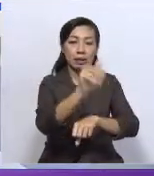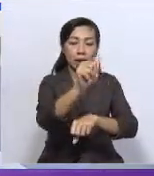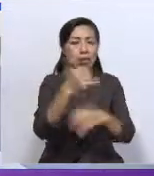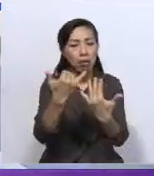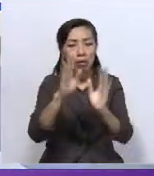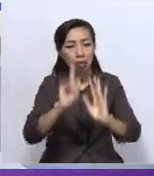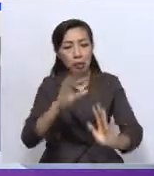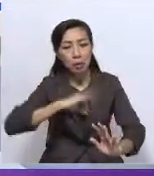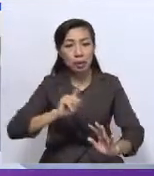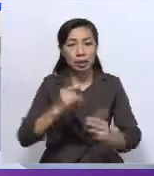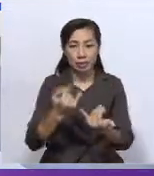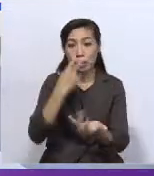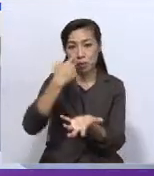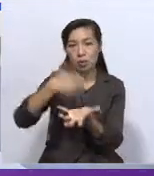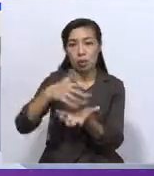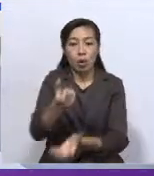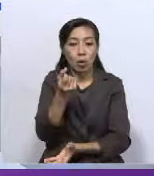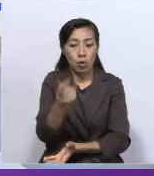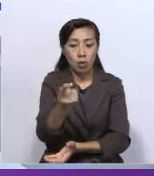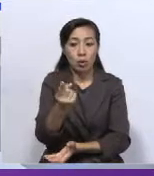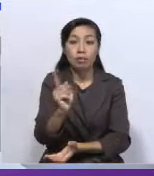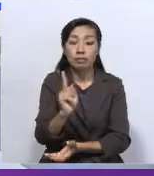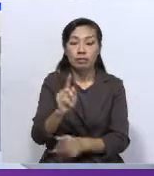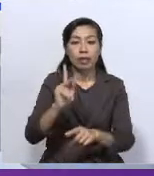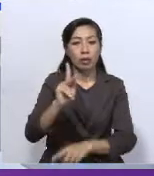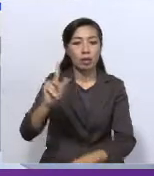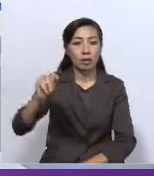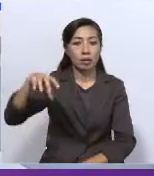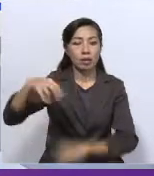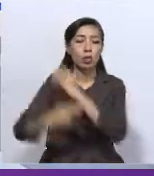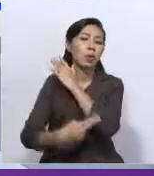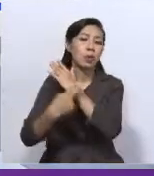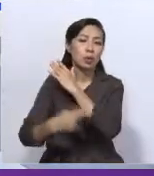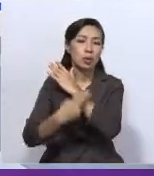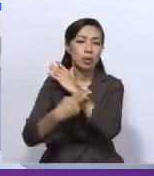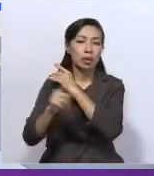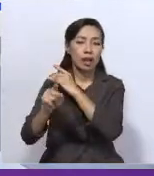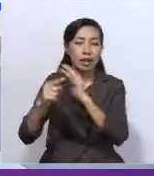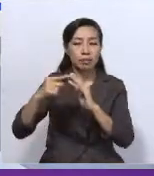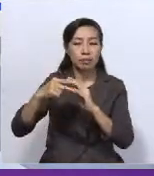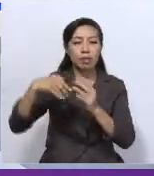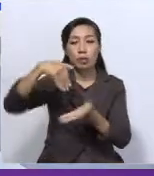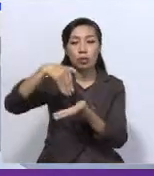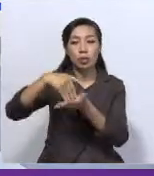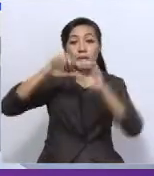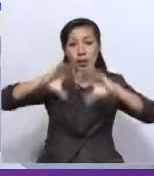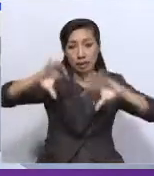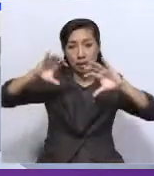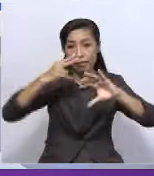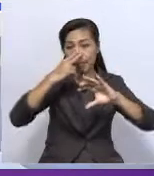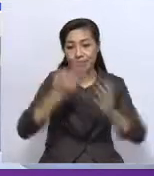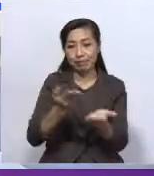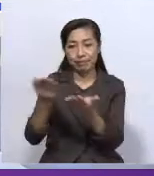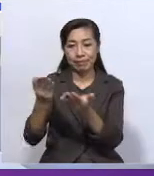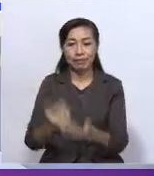างนะคะเราไปติดตามรายละเอียดจากคุณลิลิยาอุปพงษ์รายงานมาจากโรงแรมเซ็นทาร่าศูนย์ราชการแจ้งวัฒนะเชิญเลยค่ะคุณลิลิยา